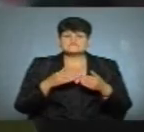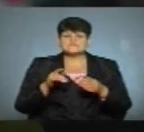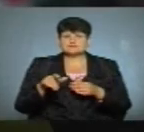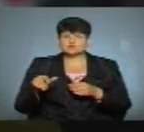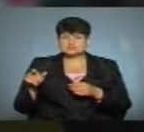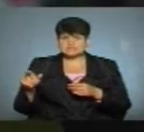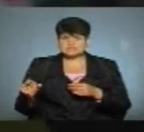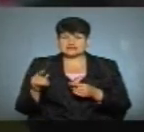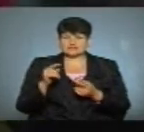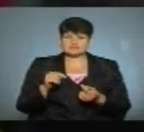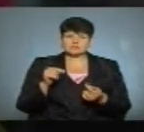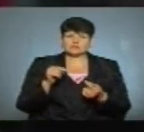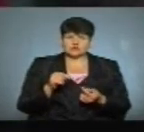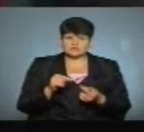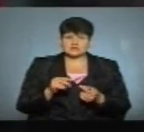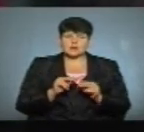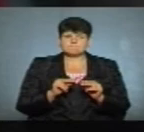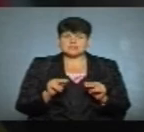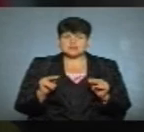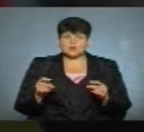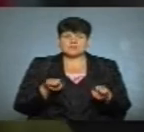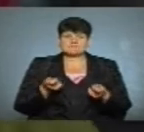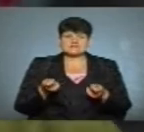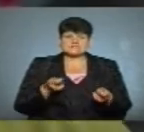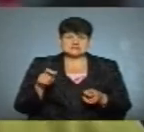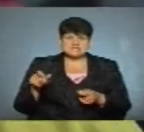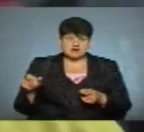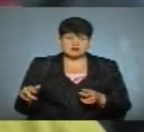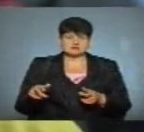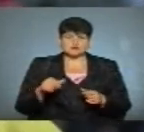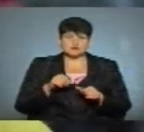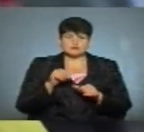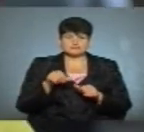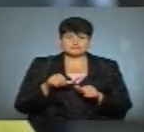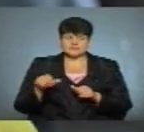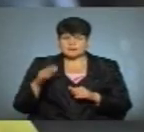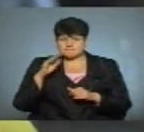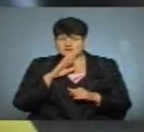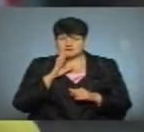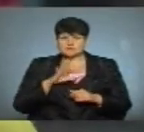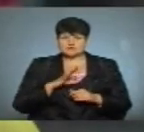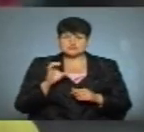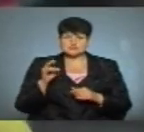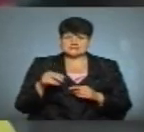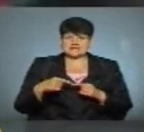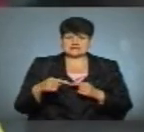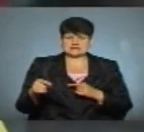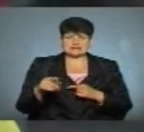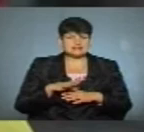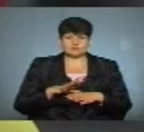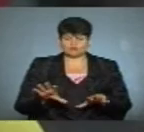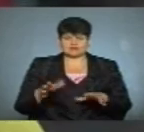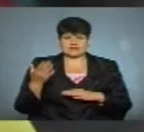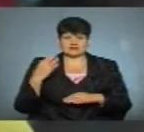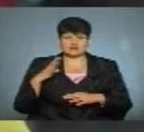і, відповідно, педагоги, адміністрація, деякі батьки будуть на соціальній дистанції. Не буде так, як раніше, коли